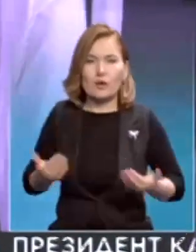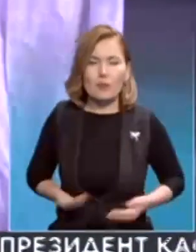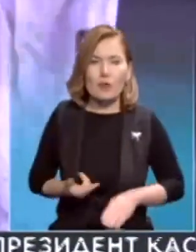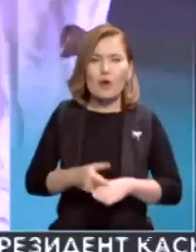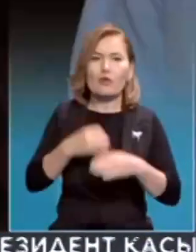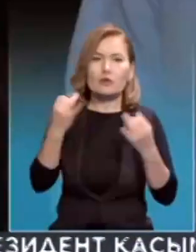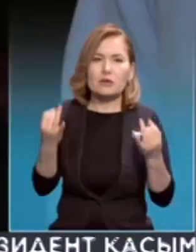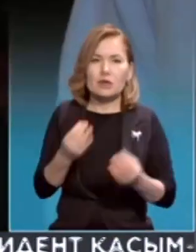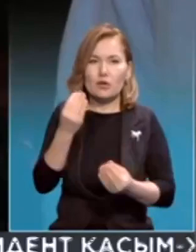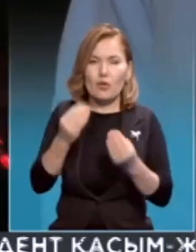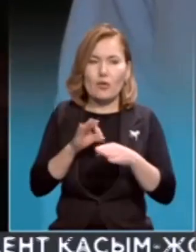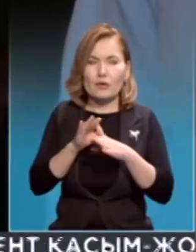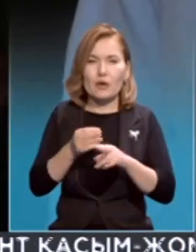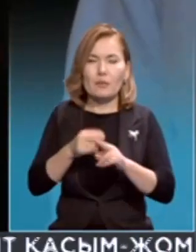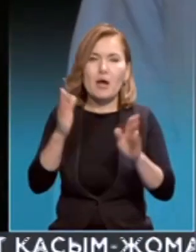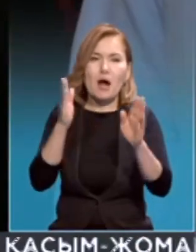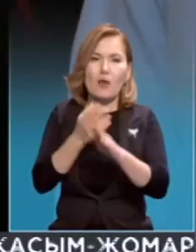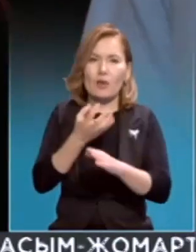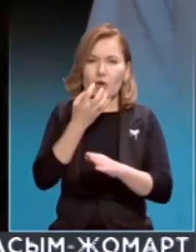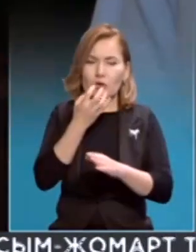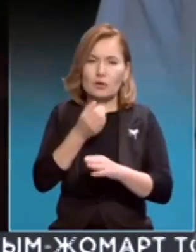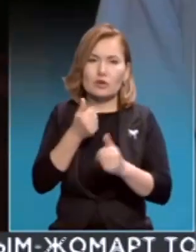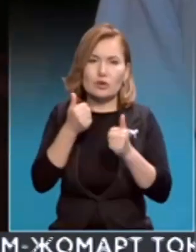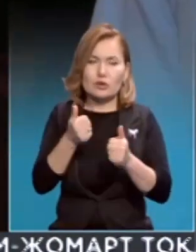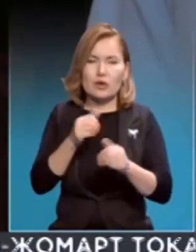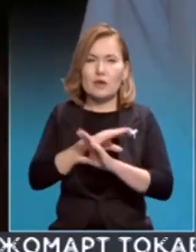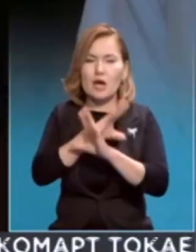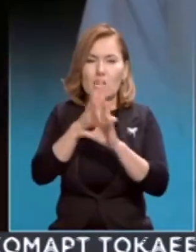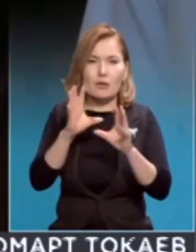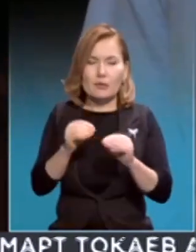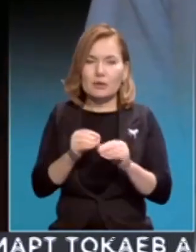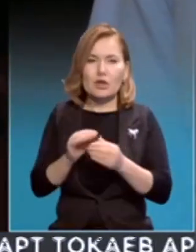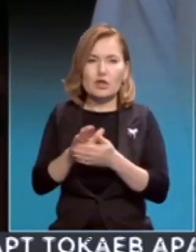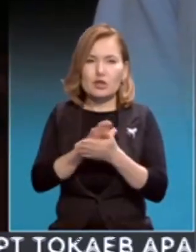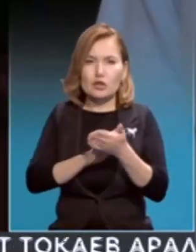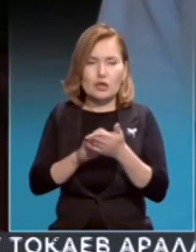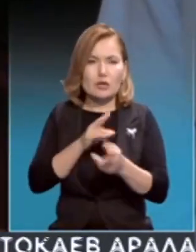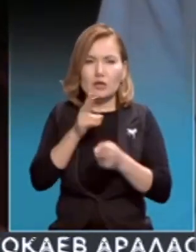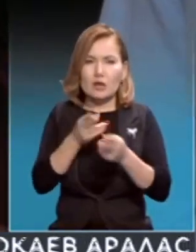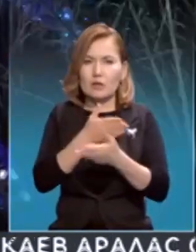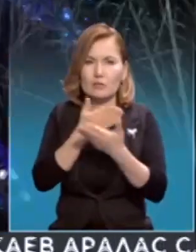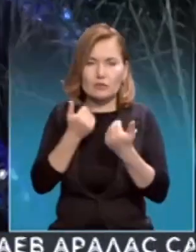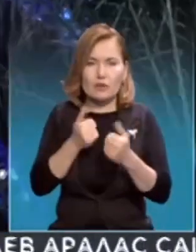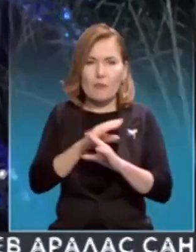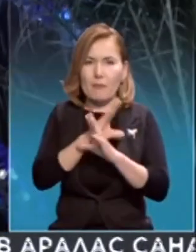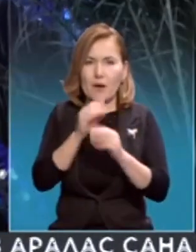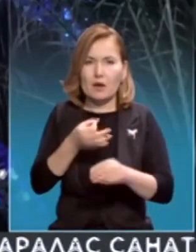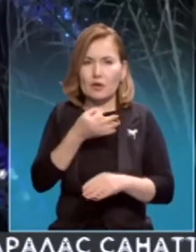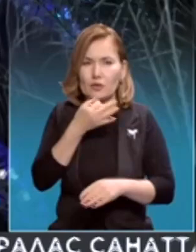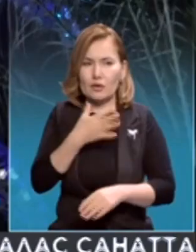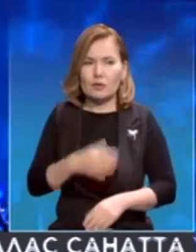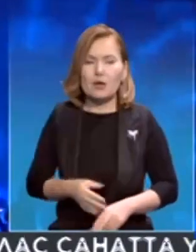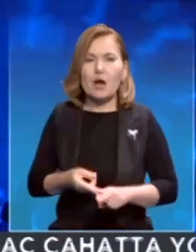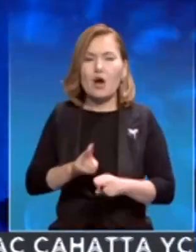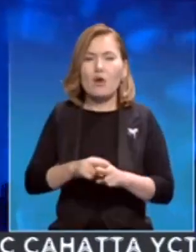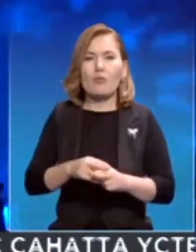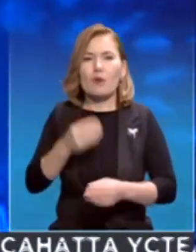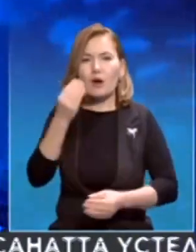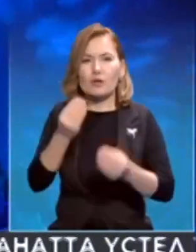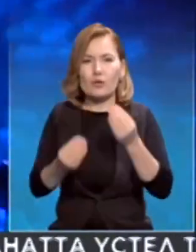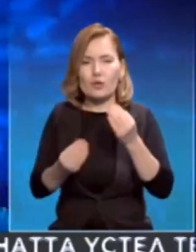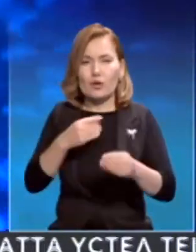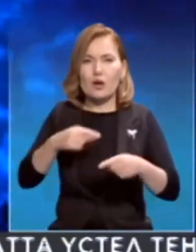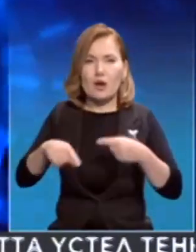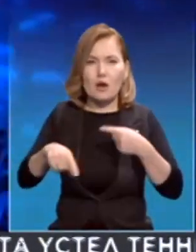қызықты өтуде. Бүгін ауа-райы да тамаша болып тұр. Ешқандай сын жоқ. Маған барлығы ұнайды. Әлем чемпионаты ойындары